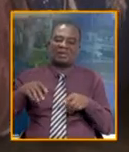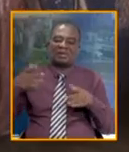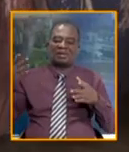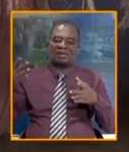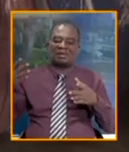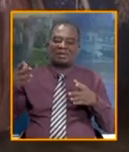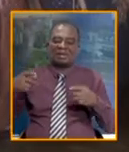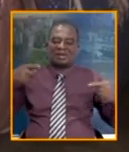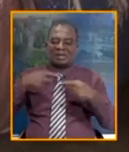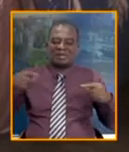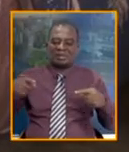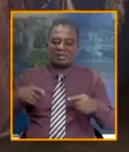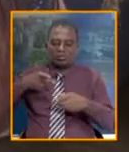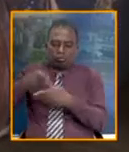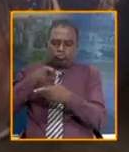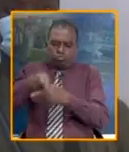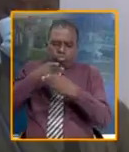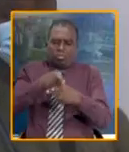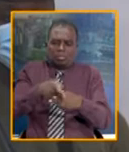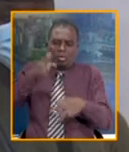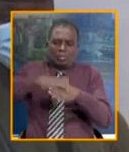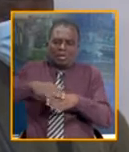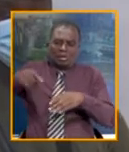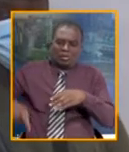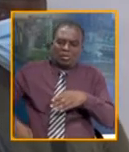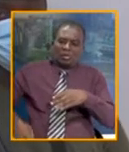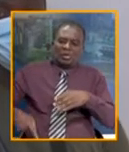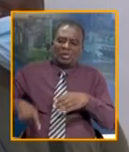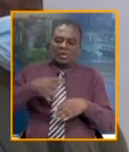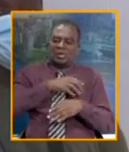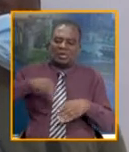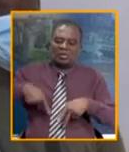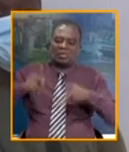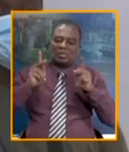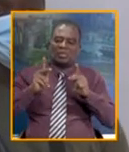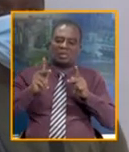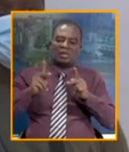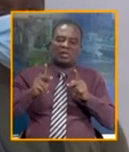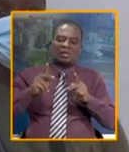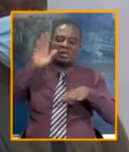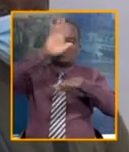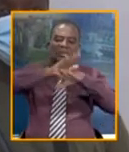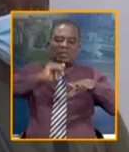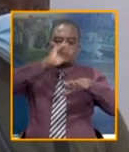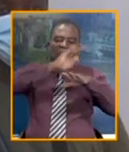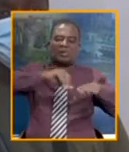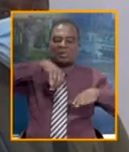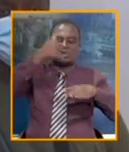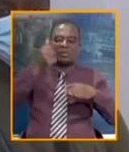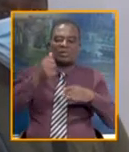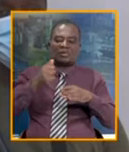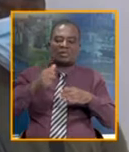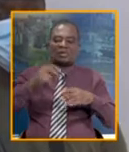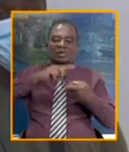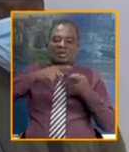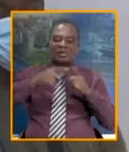la cuisse. On l'a pris, on l'a auditionné et les investigations nous ont permis d'interpeller ses autres amis.